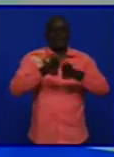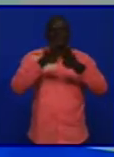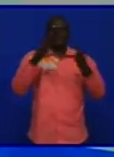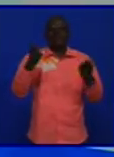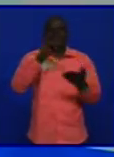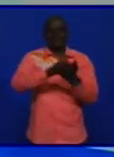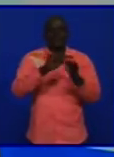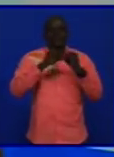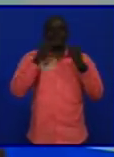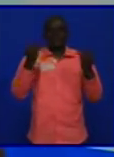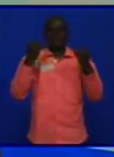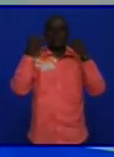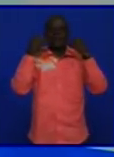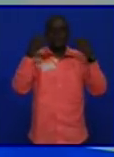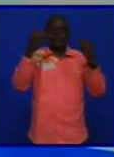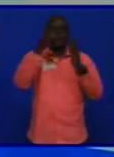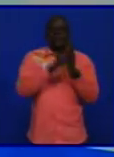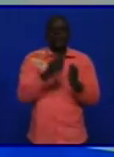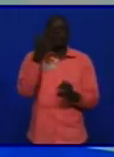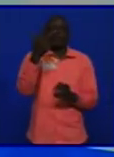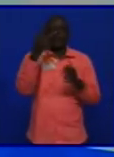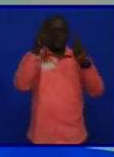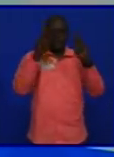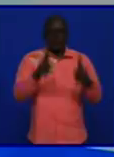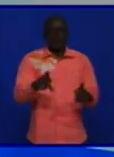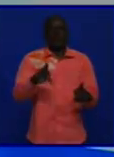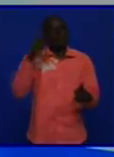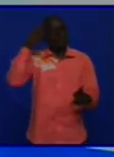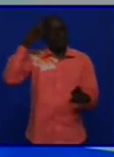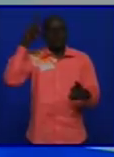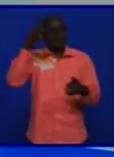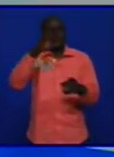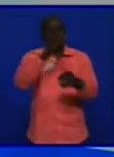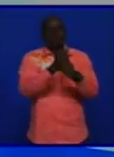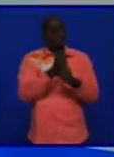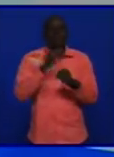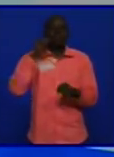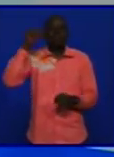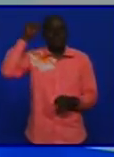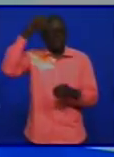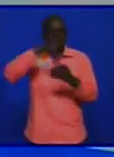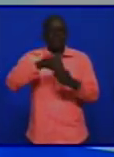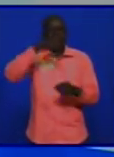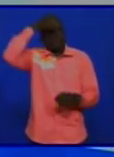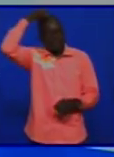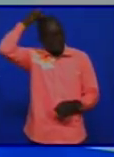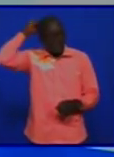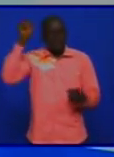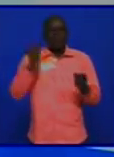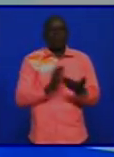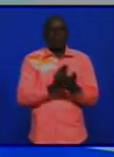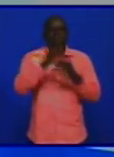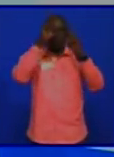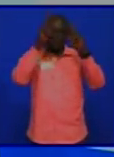cette information, 3 personnes, dont 2 expatriés, ont été enlevées hier dans le Sahel par des individus non